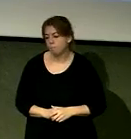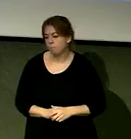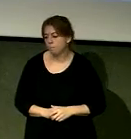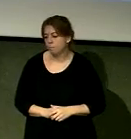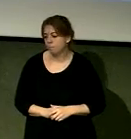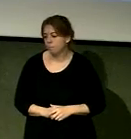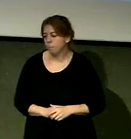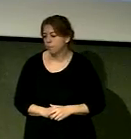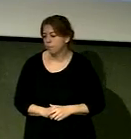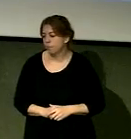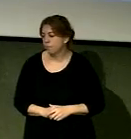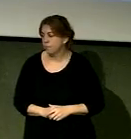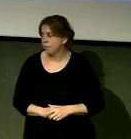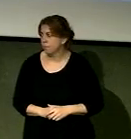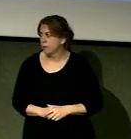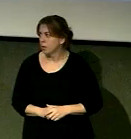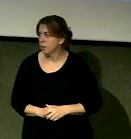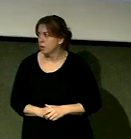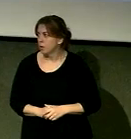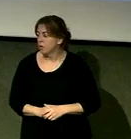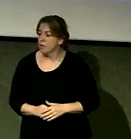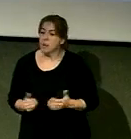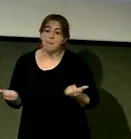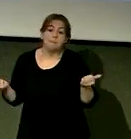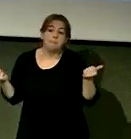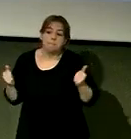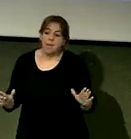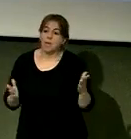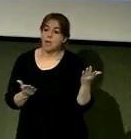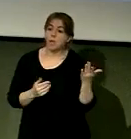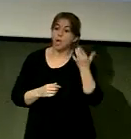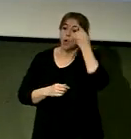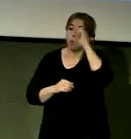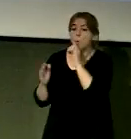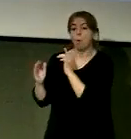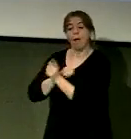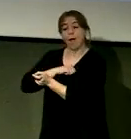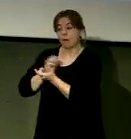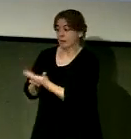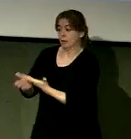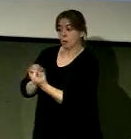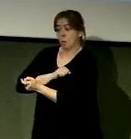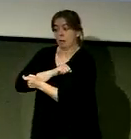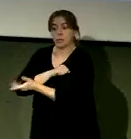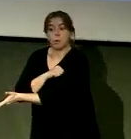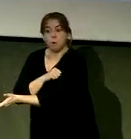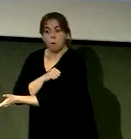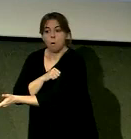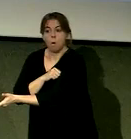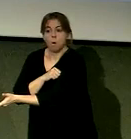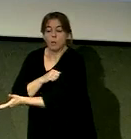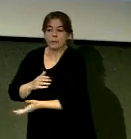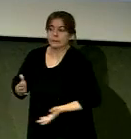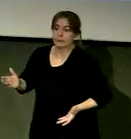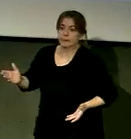Mais le modèle sanitaire, il ne fonctionne pas bien pour les addictions parce que personne n'aime le